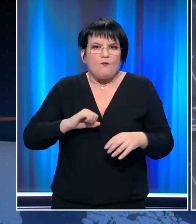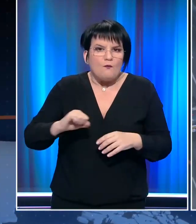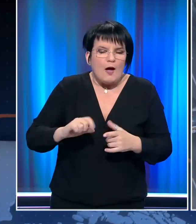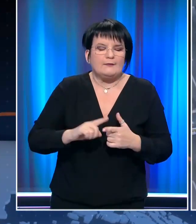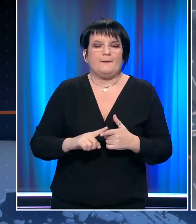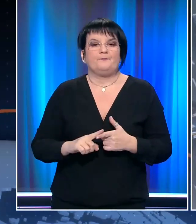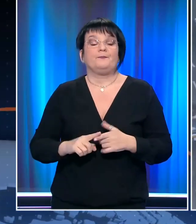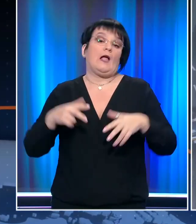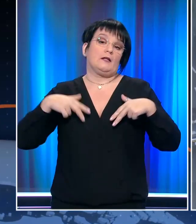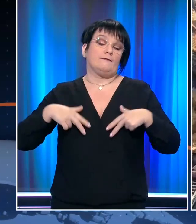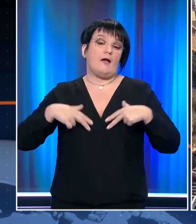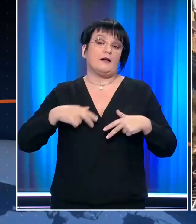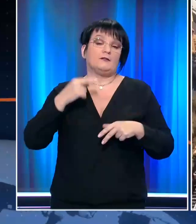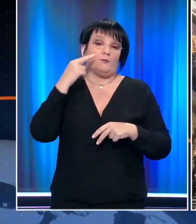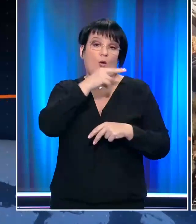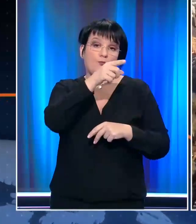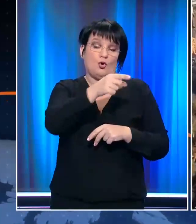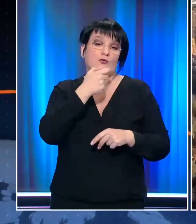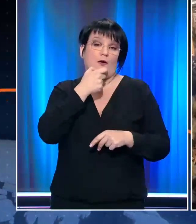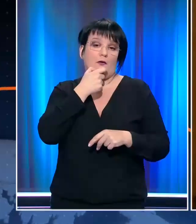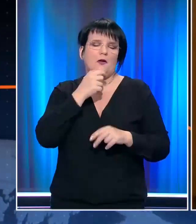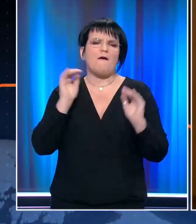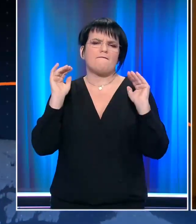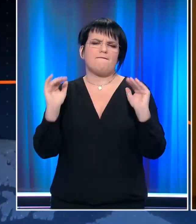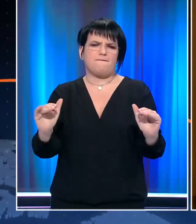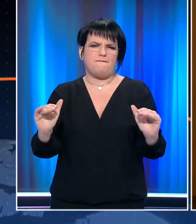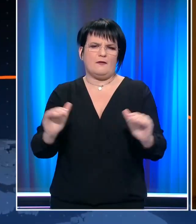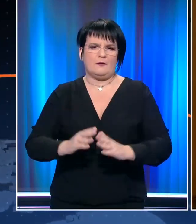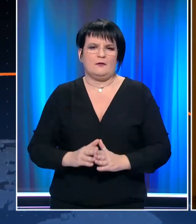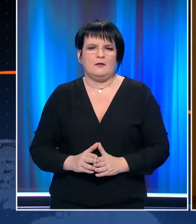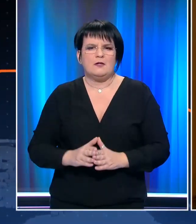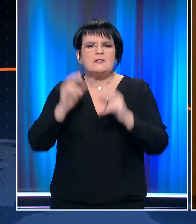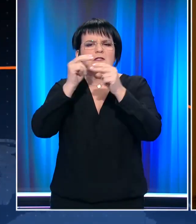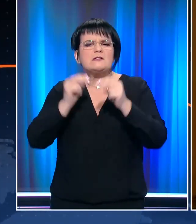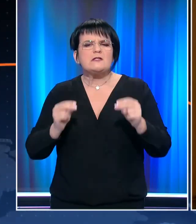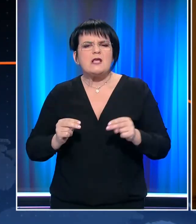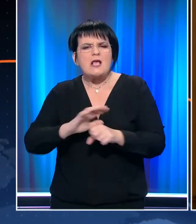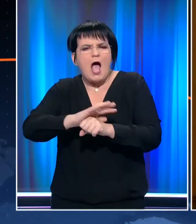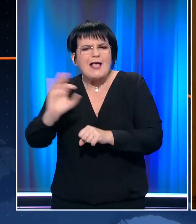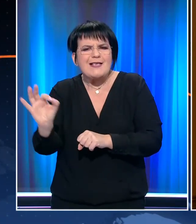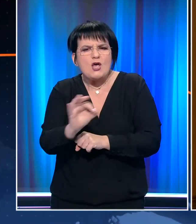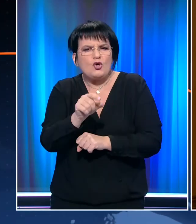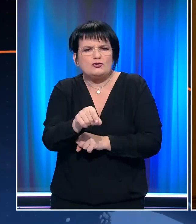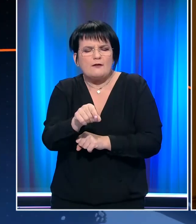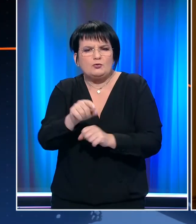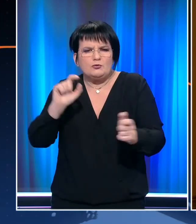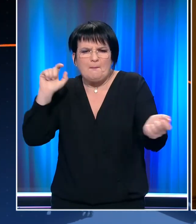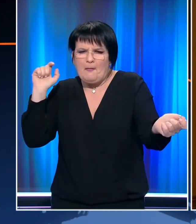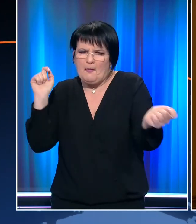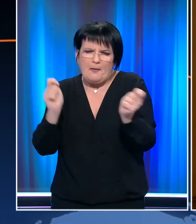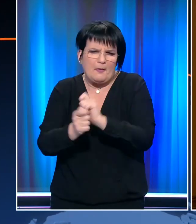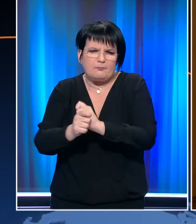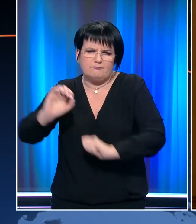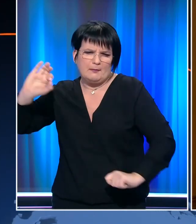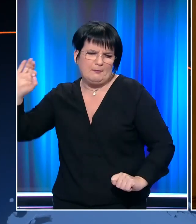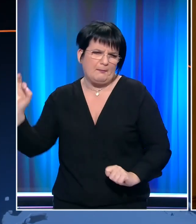Παρ' όλα αυτά η κυβέρνηση Τζόνσον δεν κάνει πίσω για τα μέτρα. I will say that the evidence on this virus is it